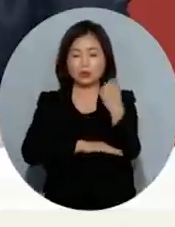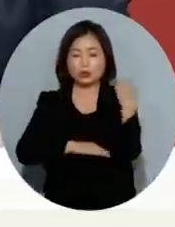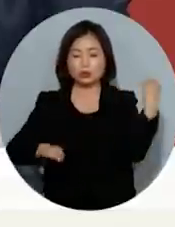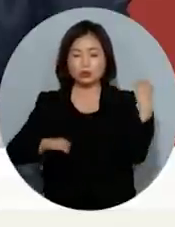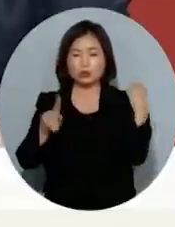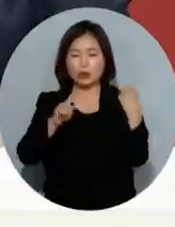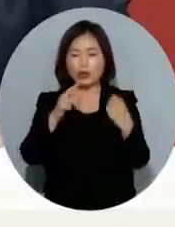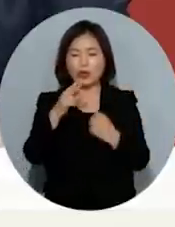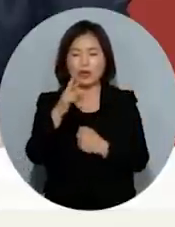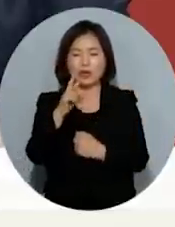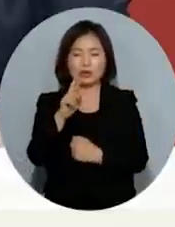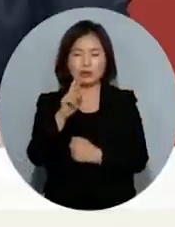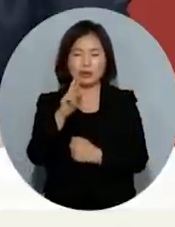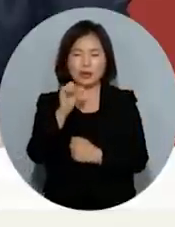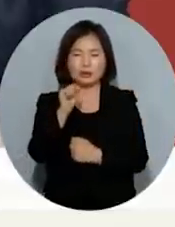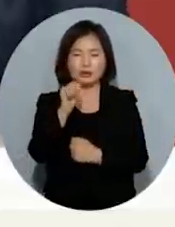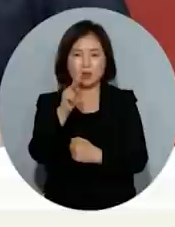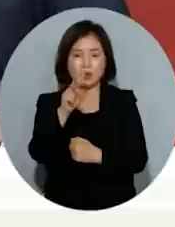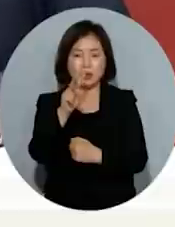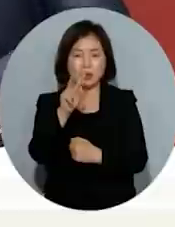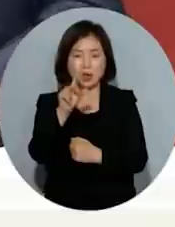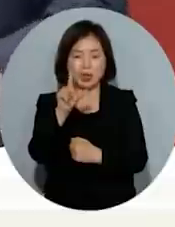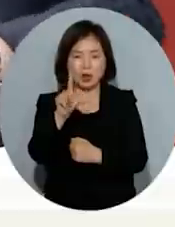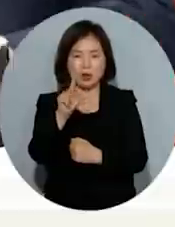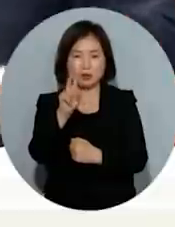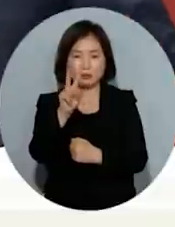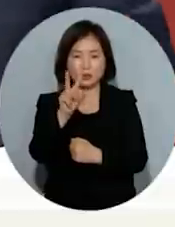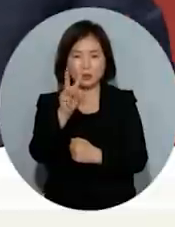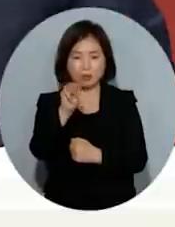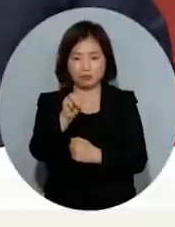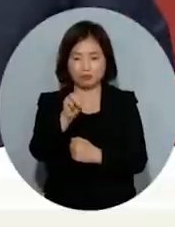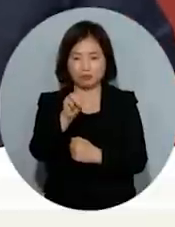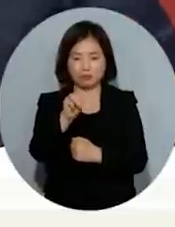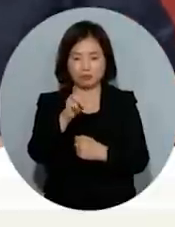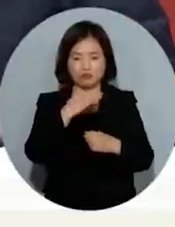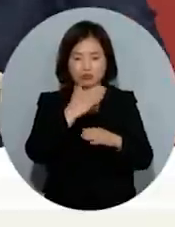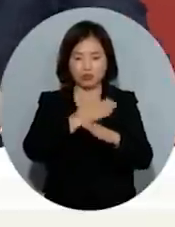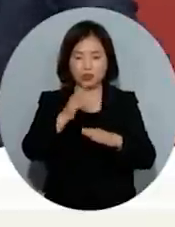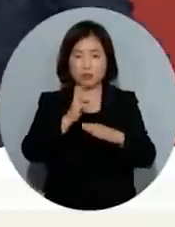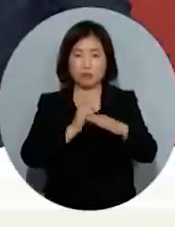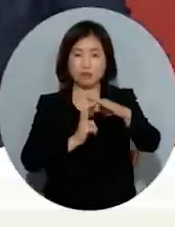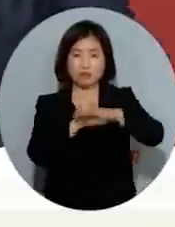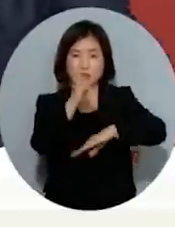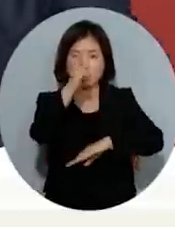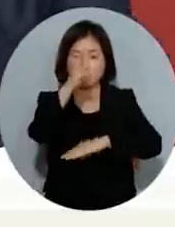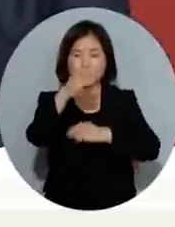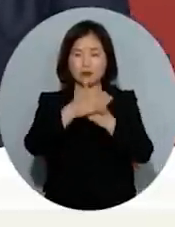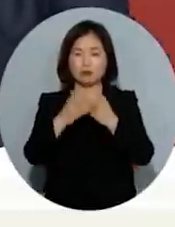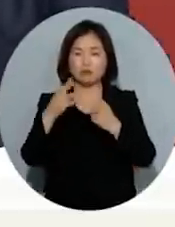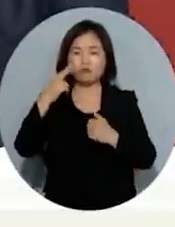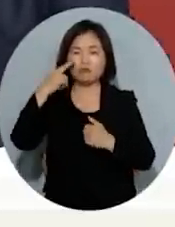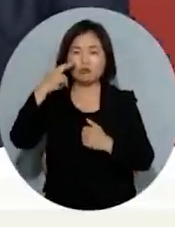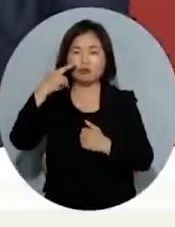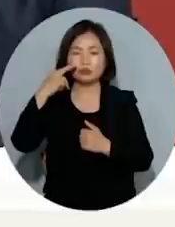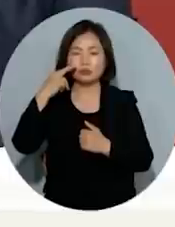것이 SLBM인데 북한이 SLBM을 발사하자마자 이번에